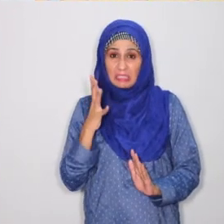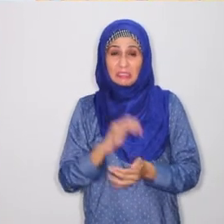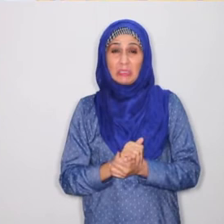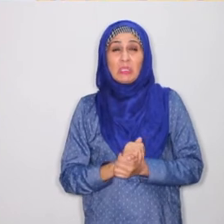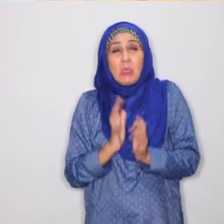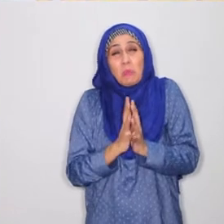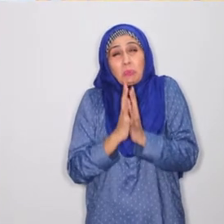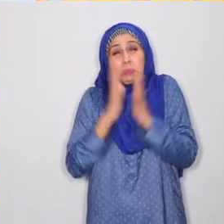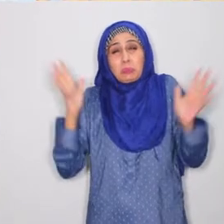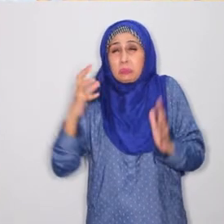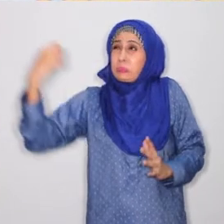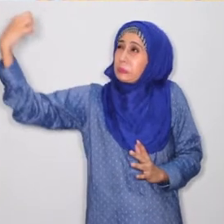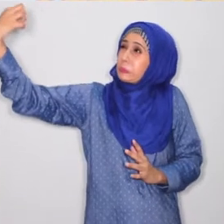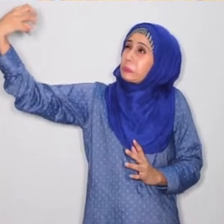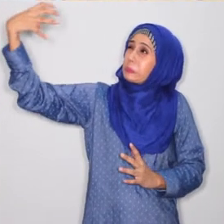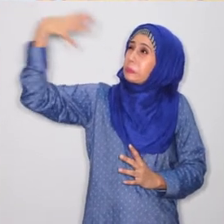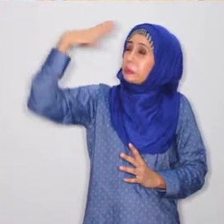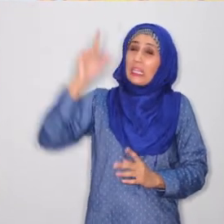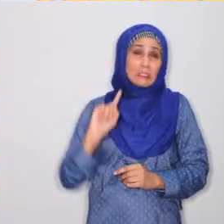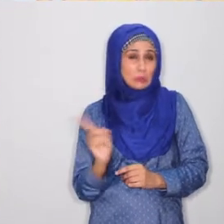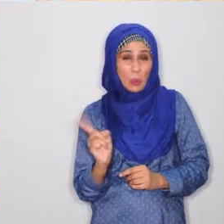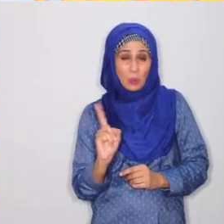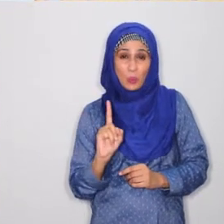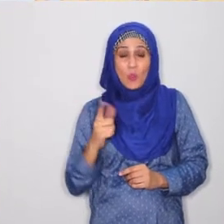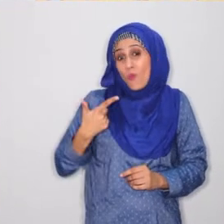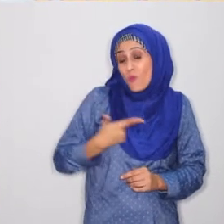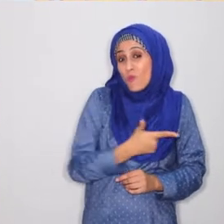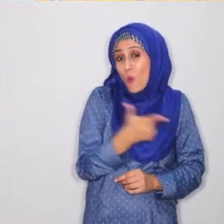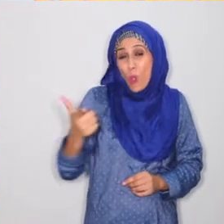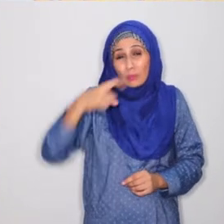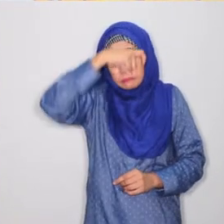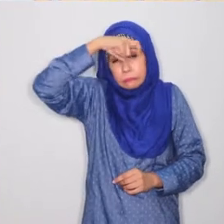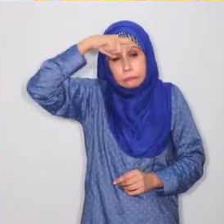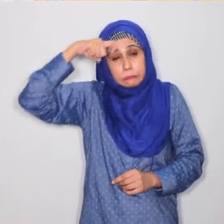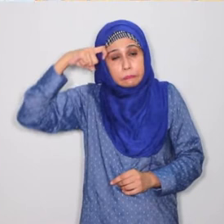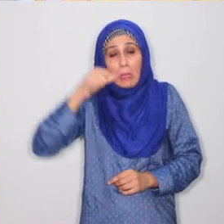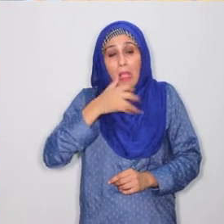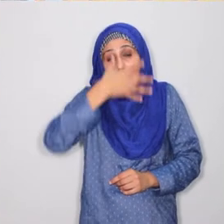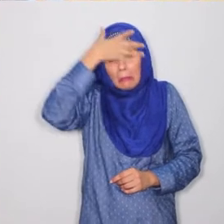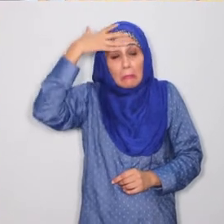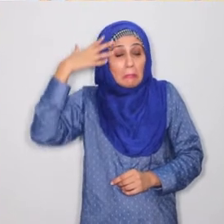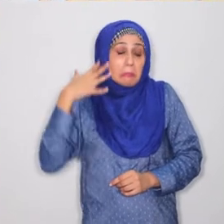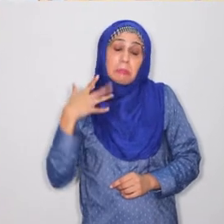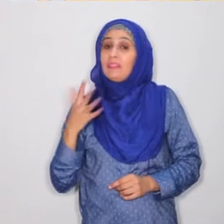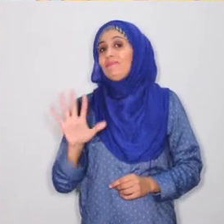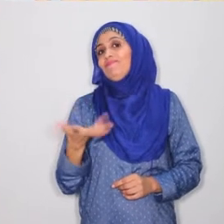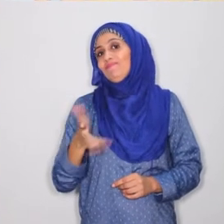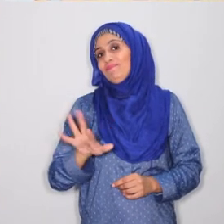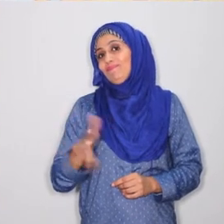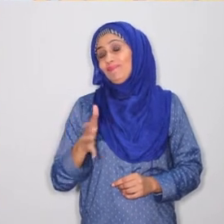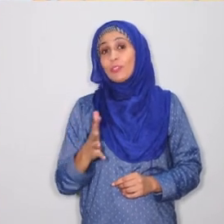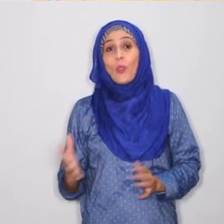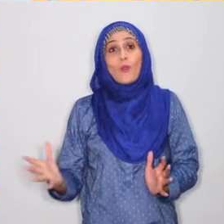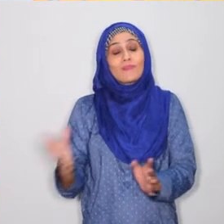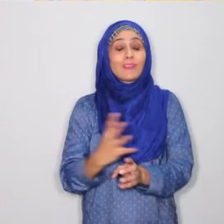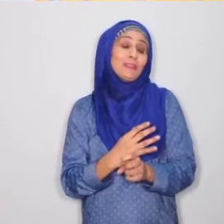इतना ना चमकते तो लोग पसीने में ना ढूढते और